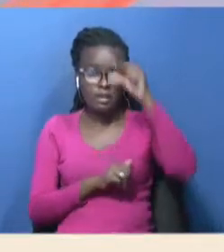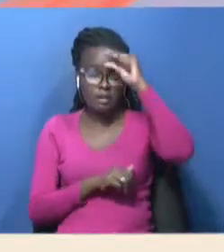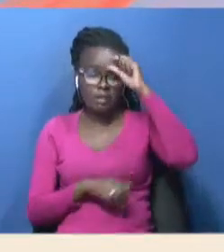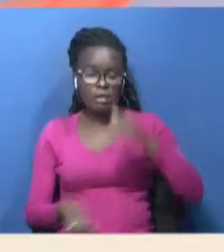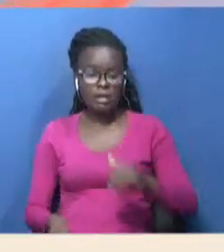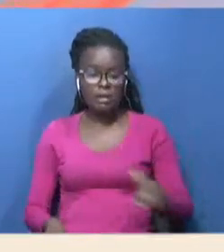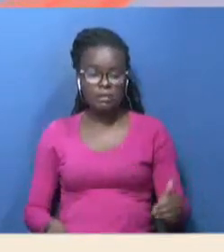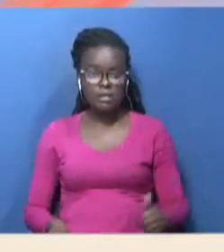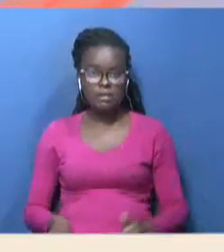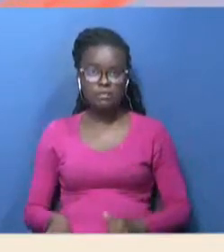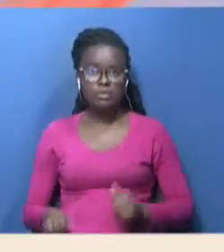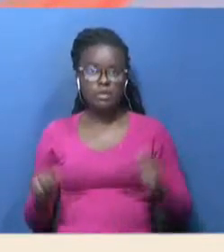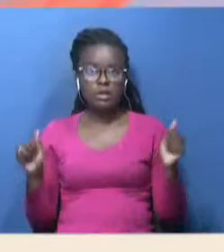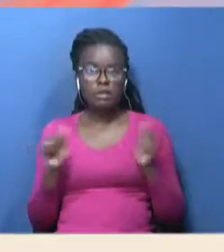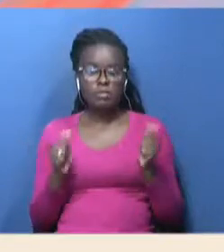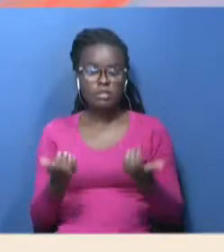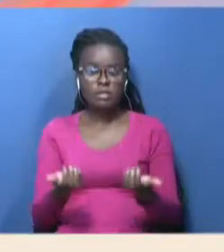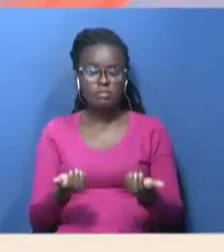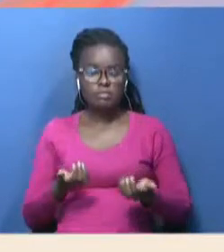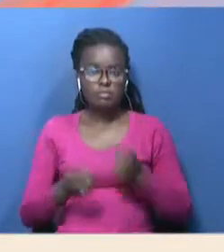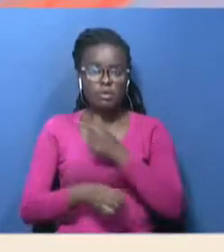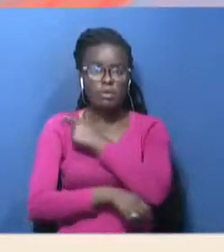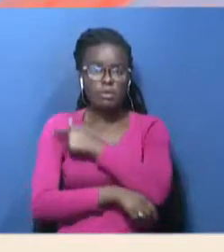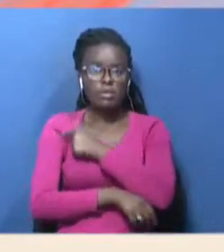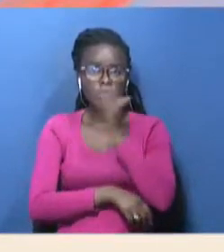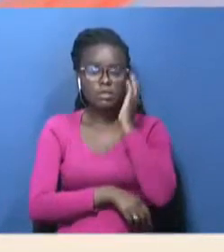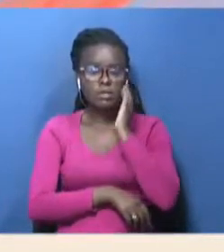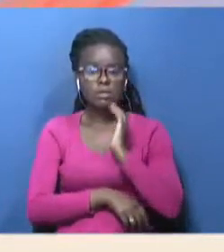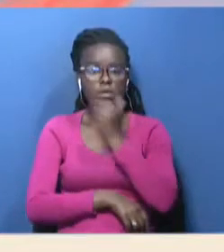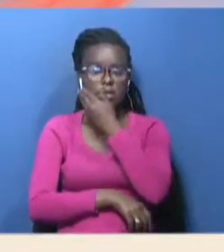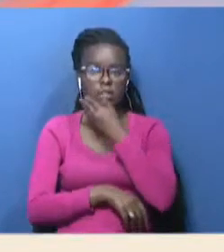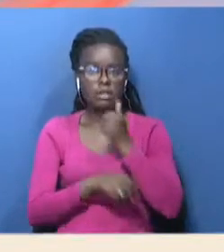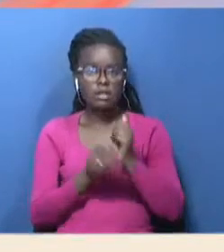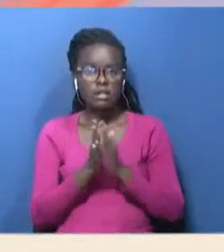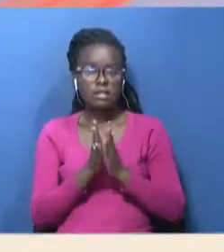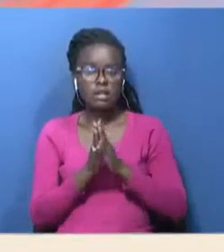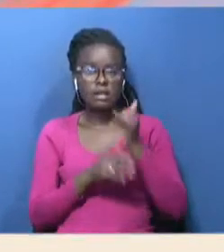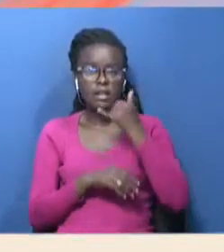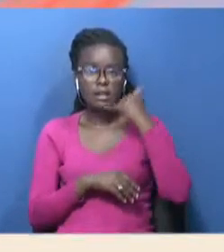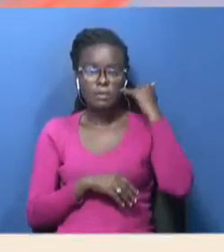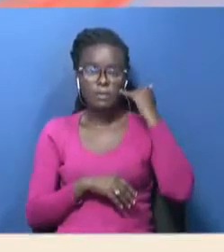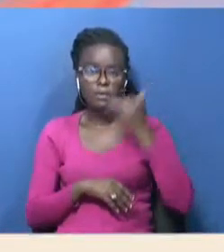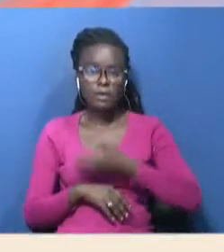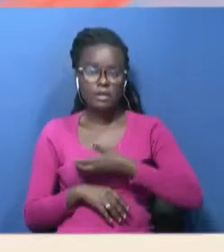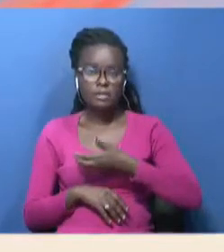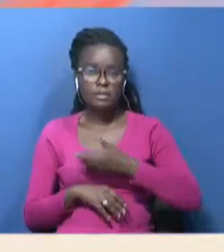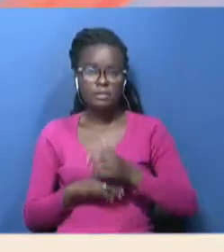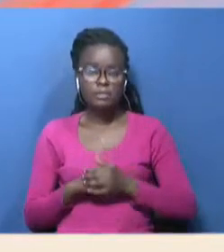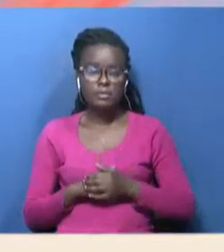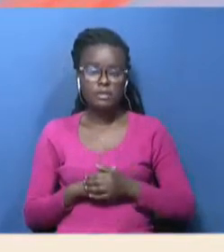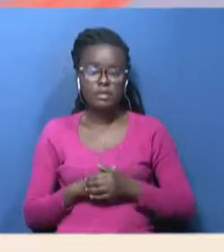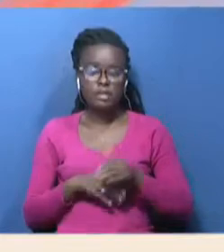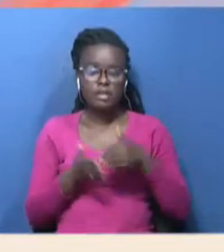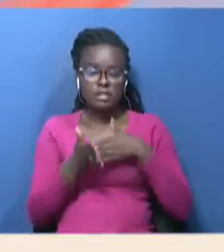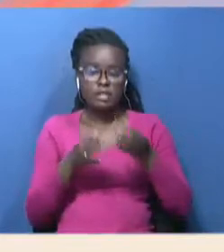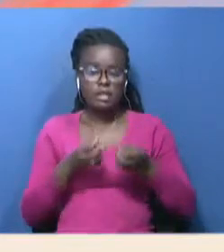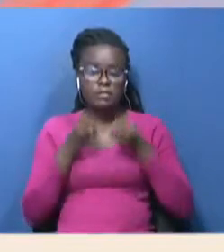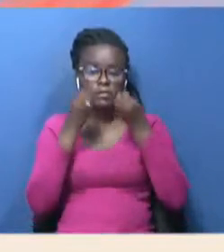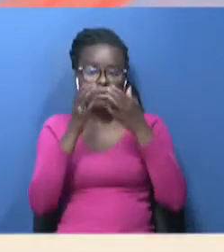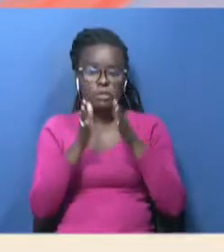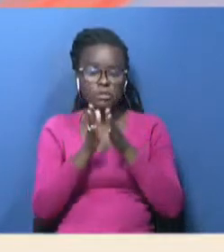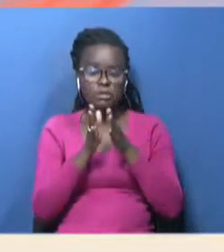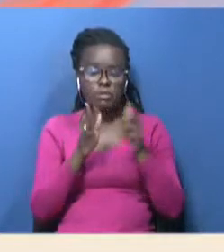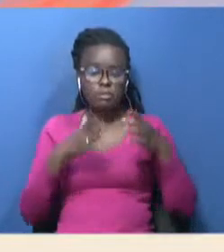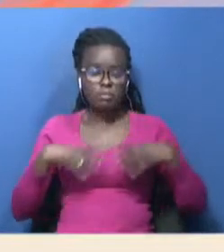county. Moshari-ini ya thibitari nene ya Kenyatta na ya Muthubari wa Naikuru nĩcirutĩte ndũmĩrĩri ĩno kũrĩ mũingĩ thutha